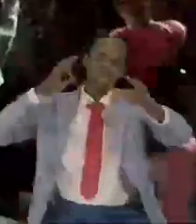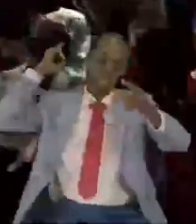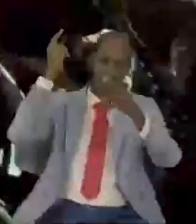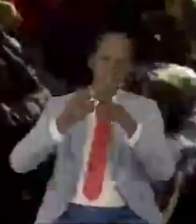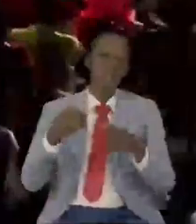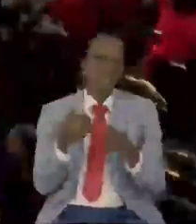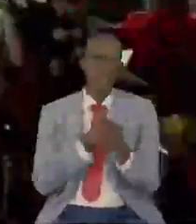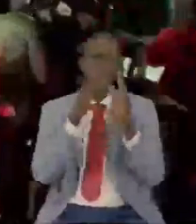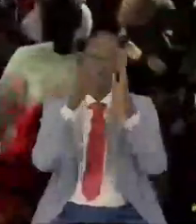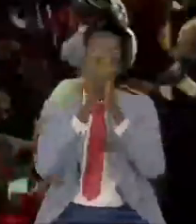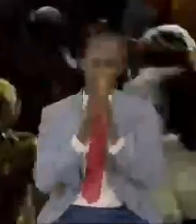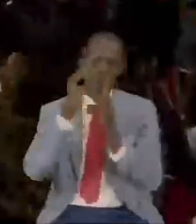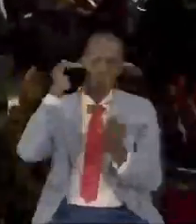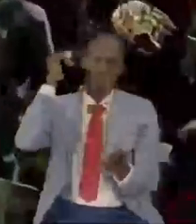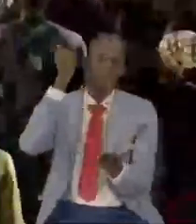prions.